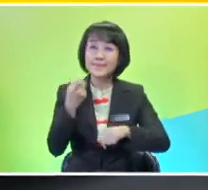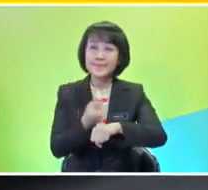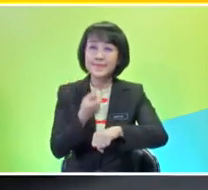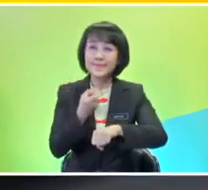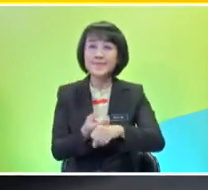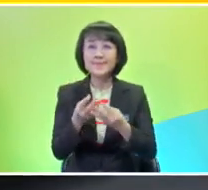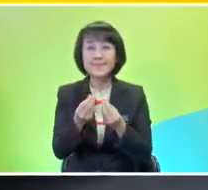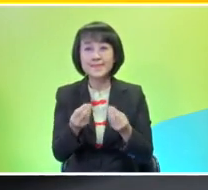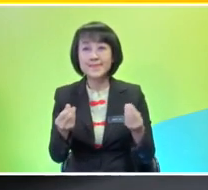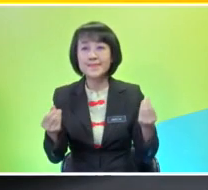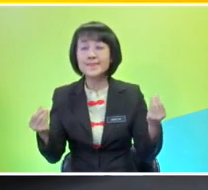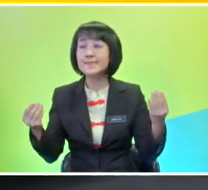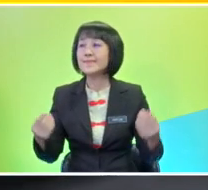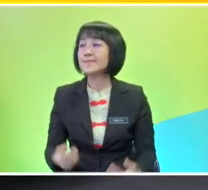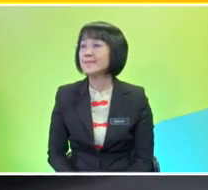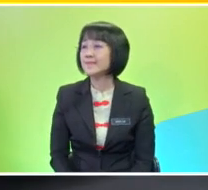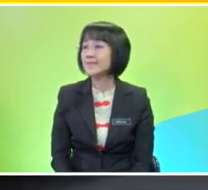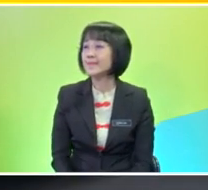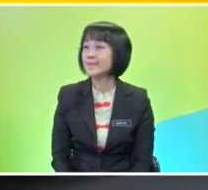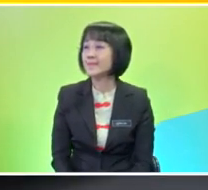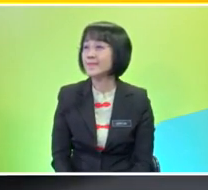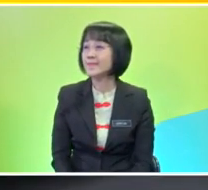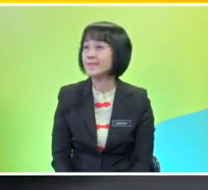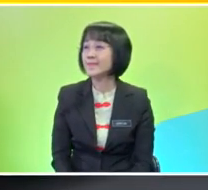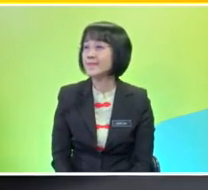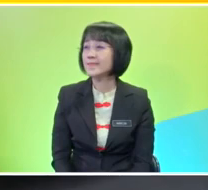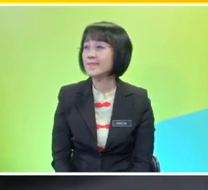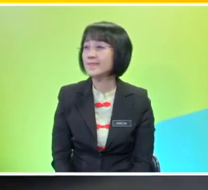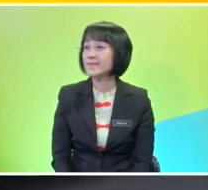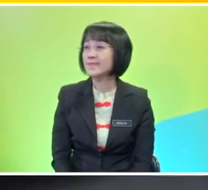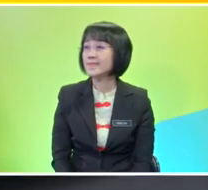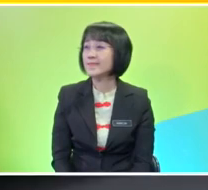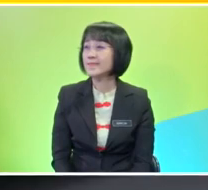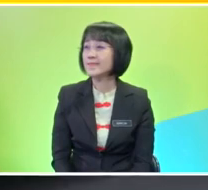pasir pantai macam tuh nah banyak siput-sipu yang memiliki letak